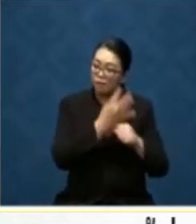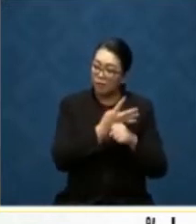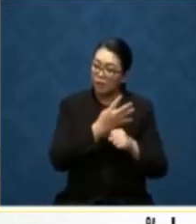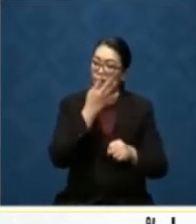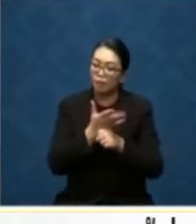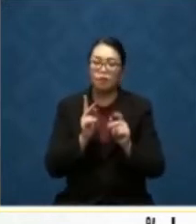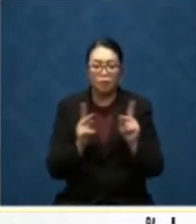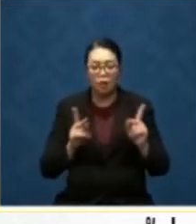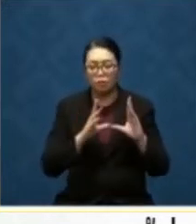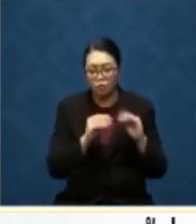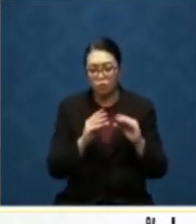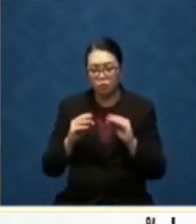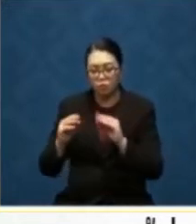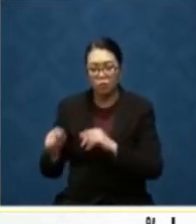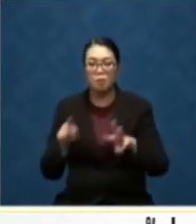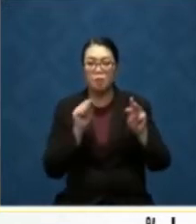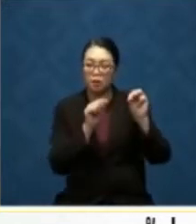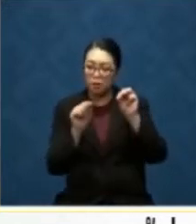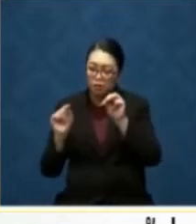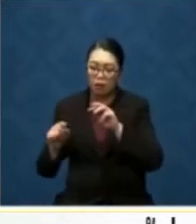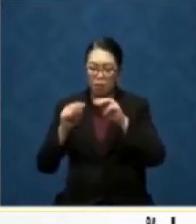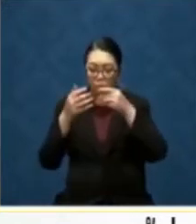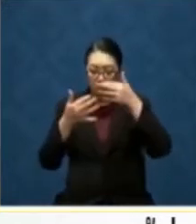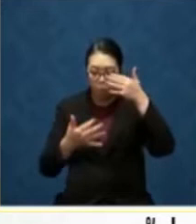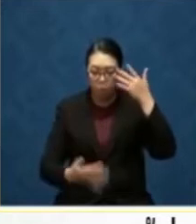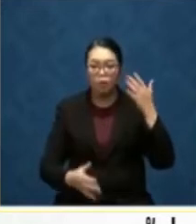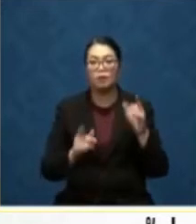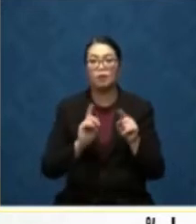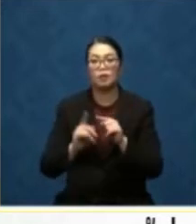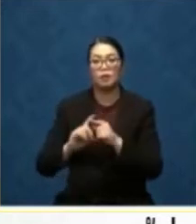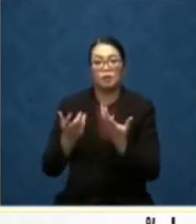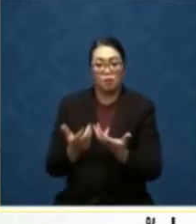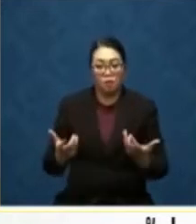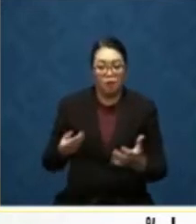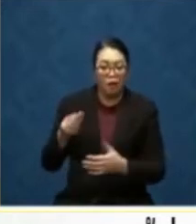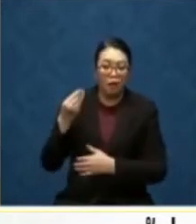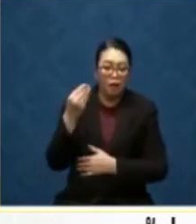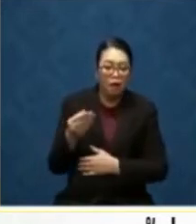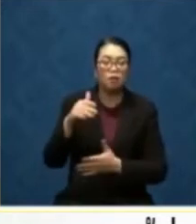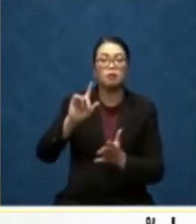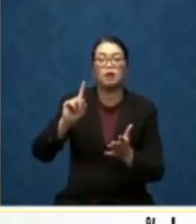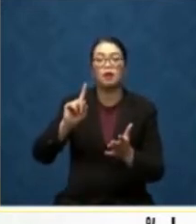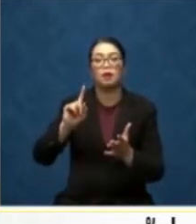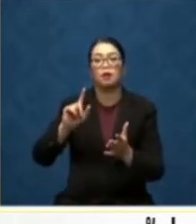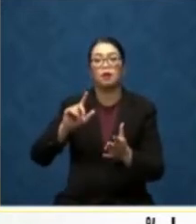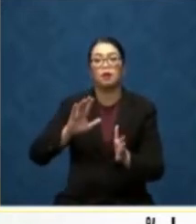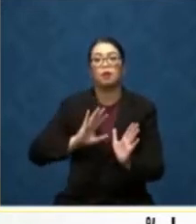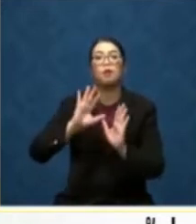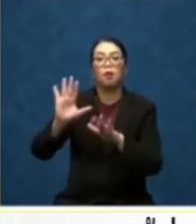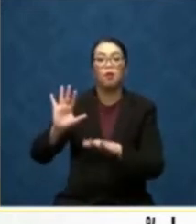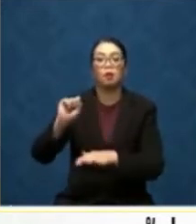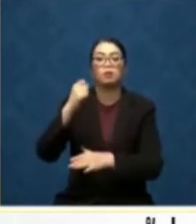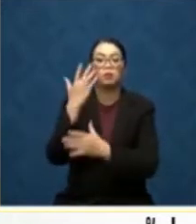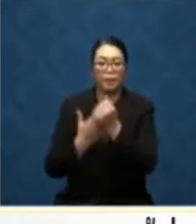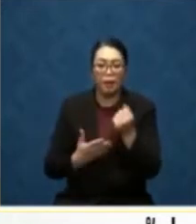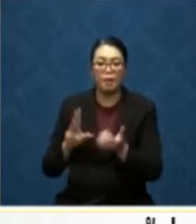ขเมษธการประชุมกันมาต Guide Toเพระแ่เราจะให้ไปอยู่ในมือของสฑพ